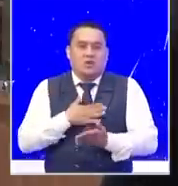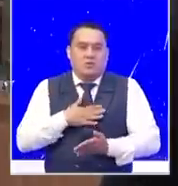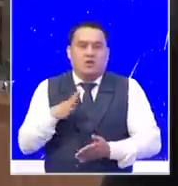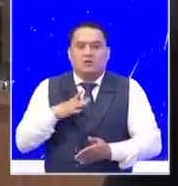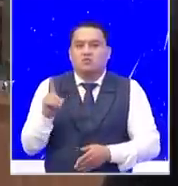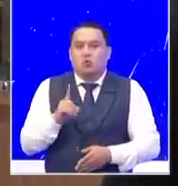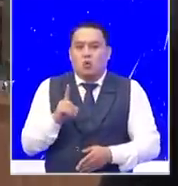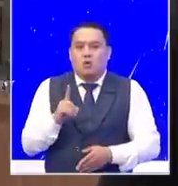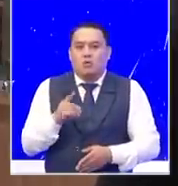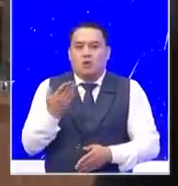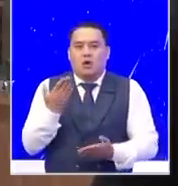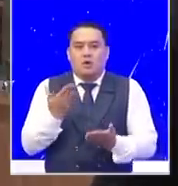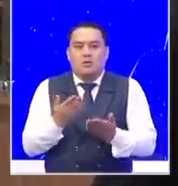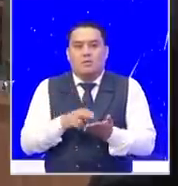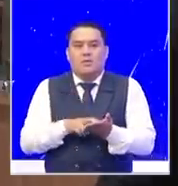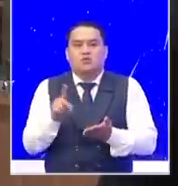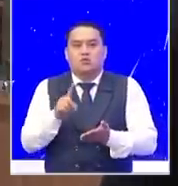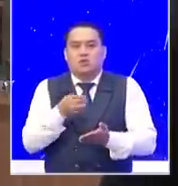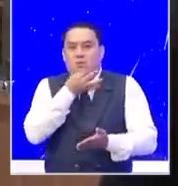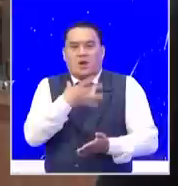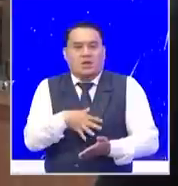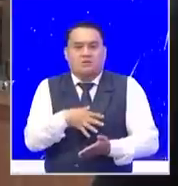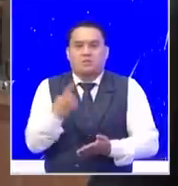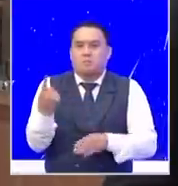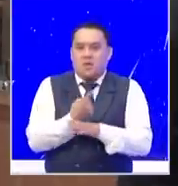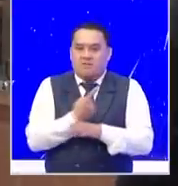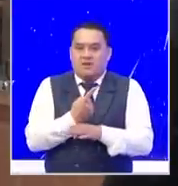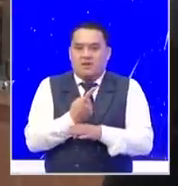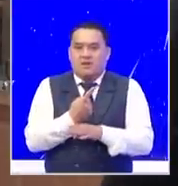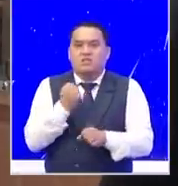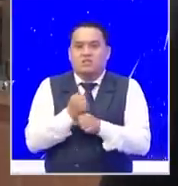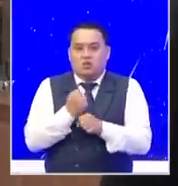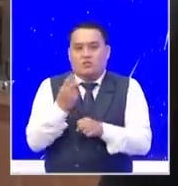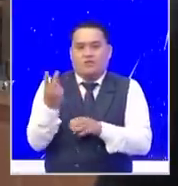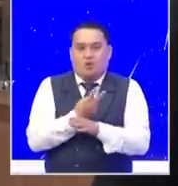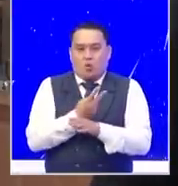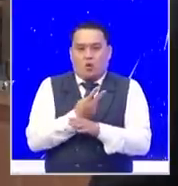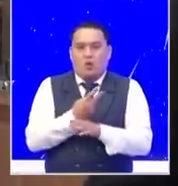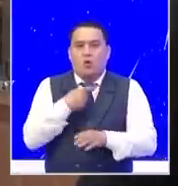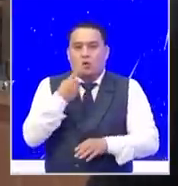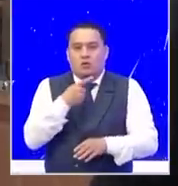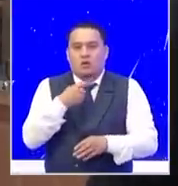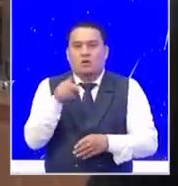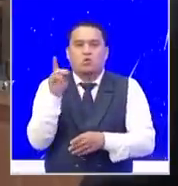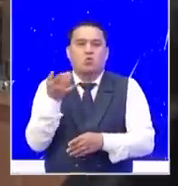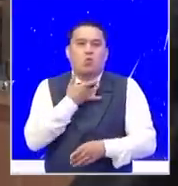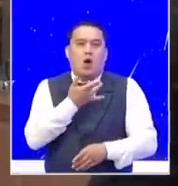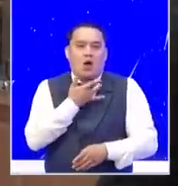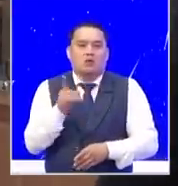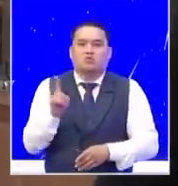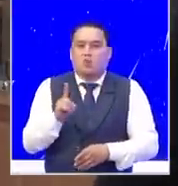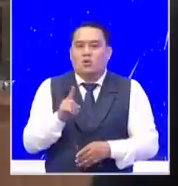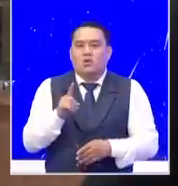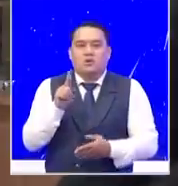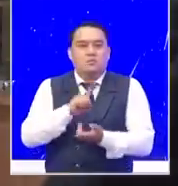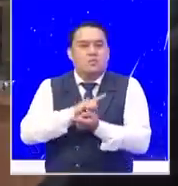был таков: «Ага, я побоялся, что вам не понравится первая версия, и сделал вторую». Тогда он меня отругал, сказал: «Ты не